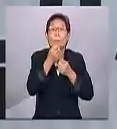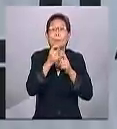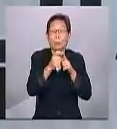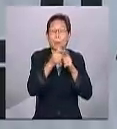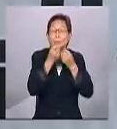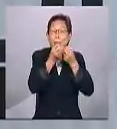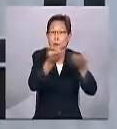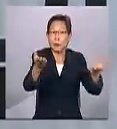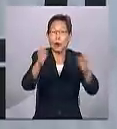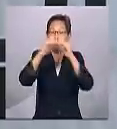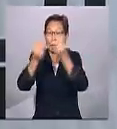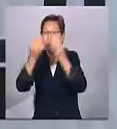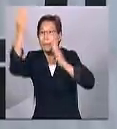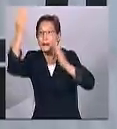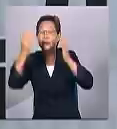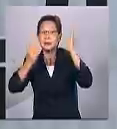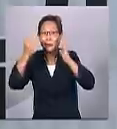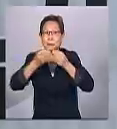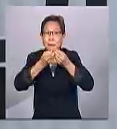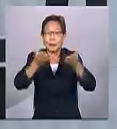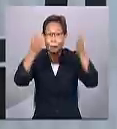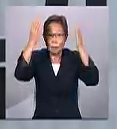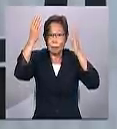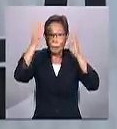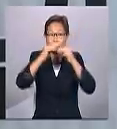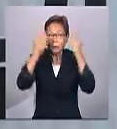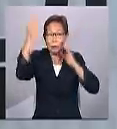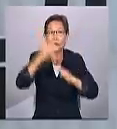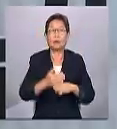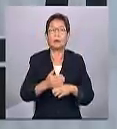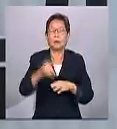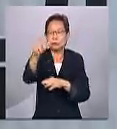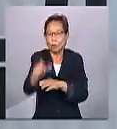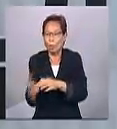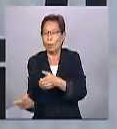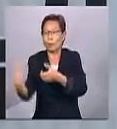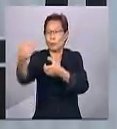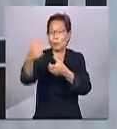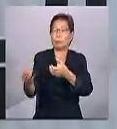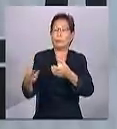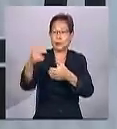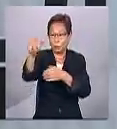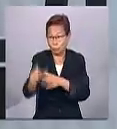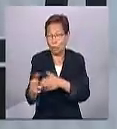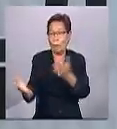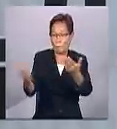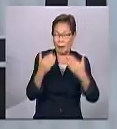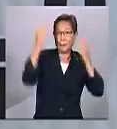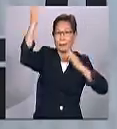masyarakat, semua rakyat Malaysia dari luar dan juga individu yang masuk ke Malaysia wajib di kuarantin 14 hari